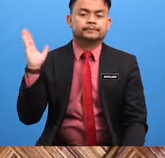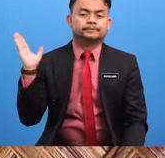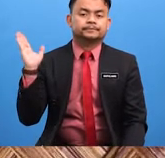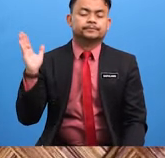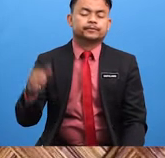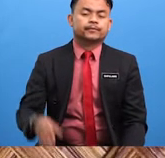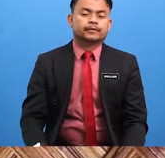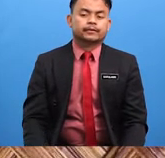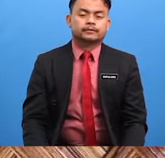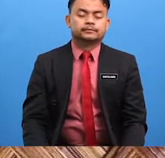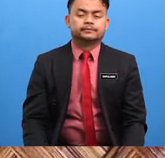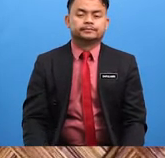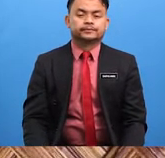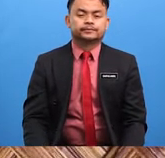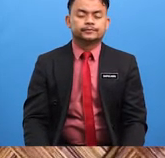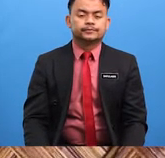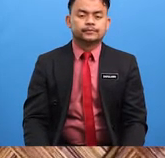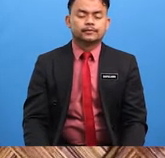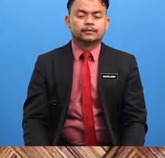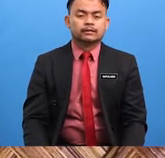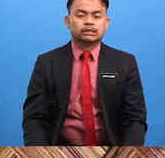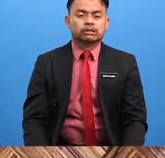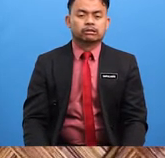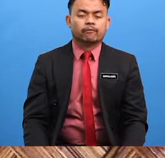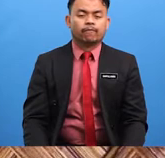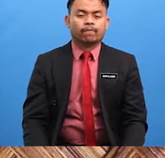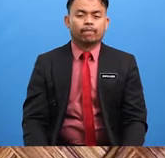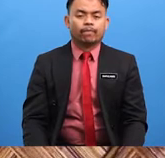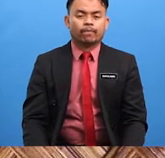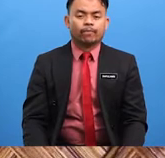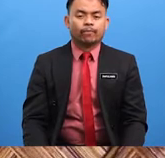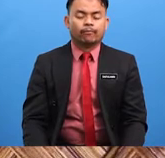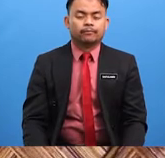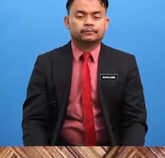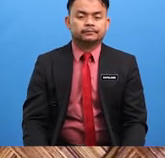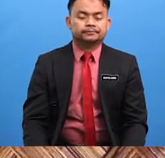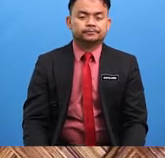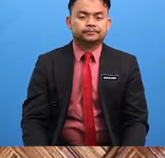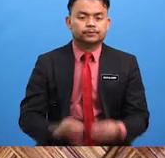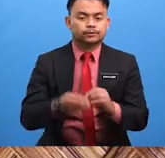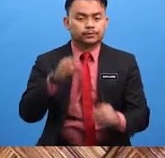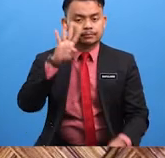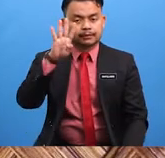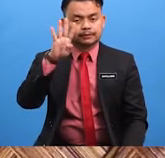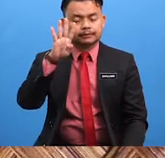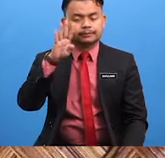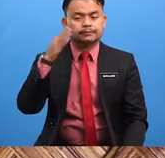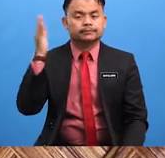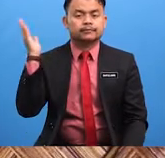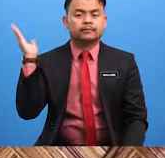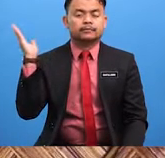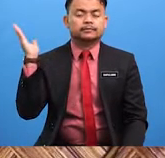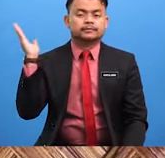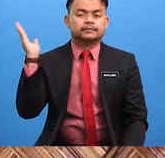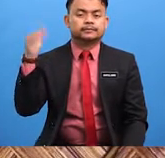beberapa lembaran yang lebih kecil dan seragam. 4. Melurut atau larik.